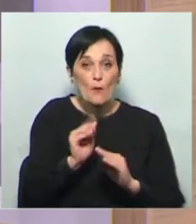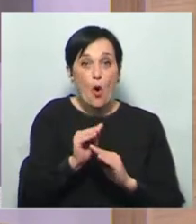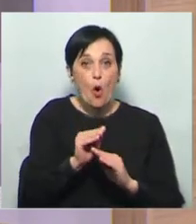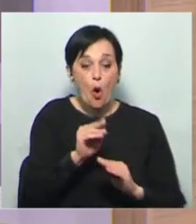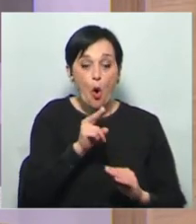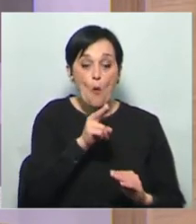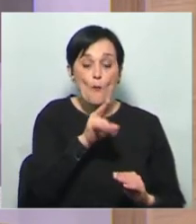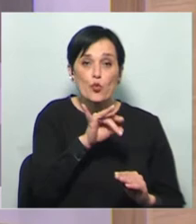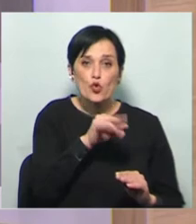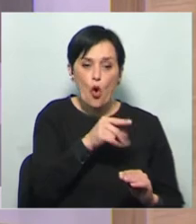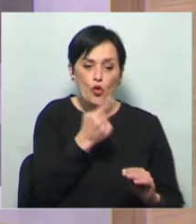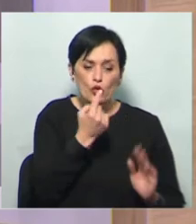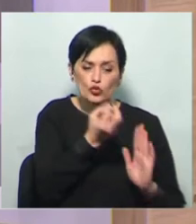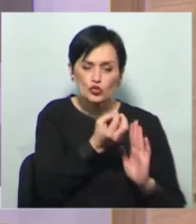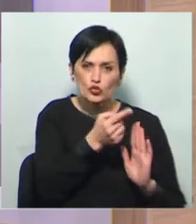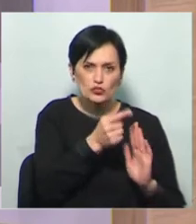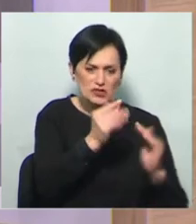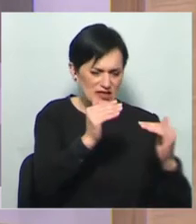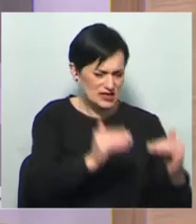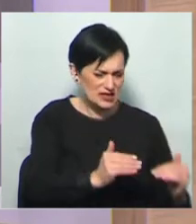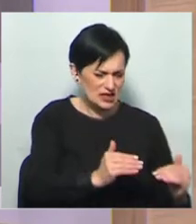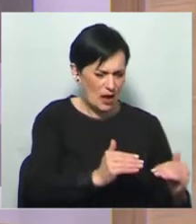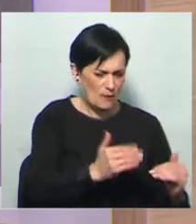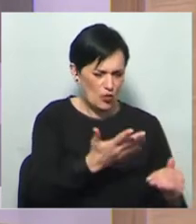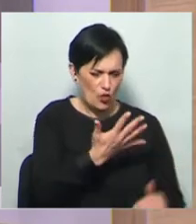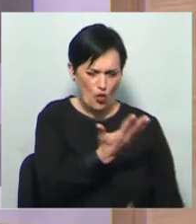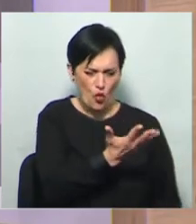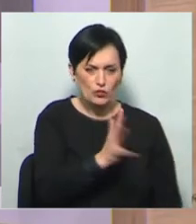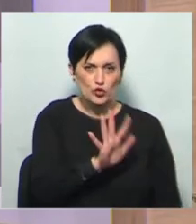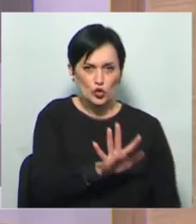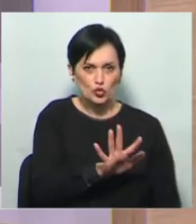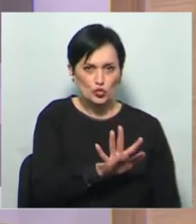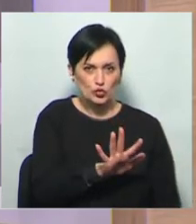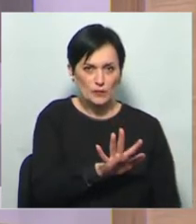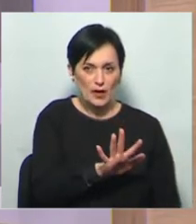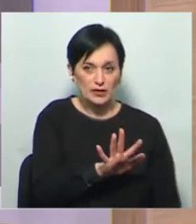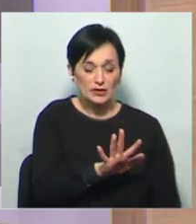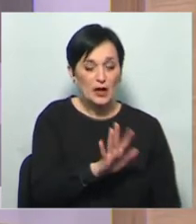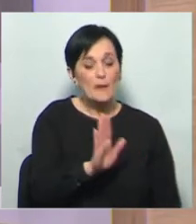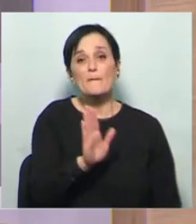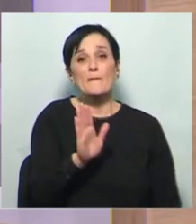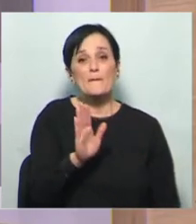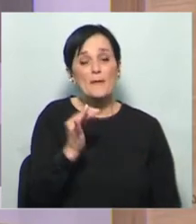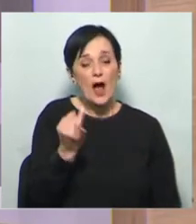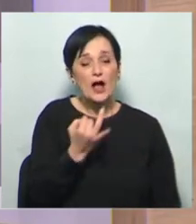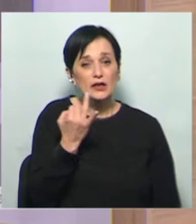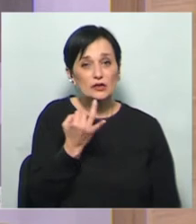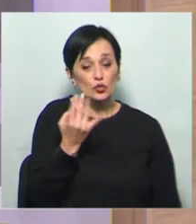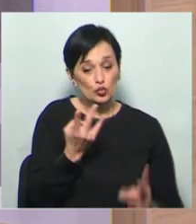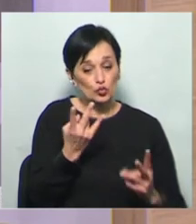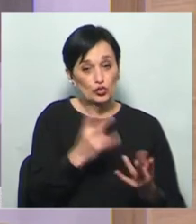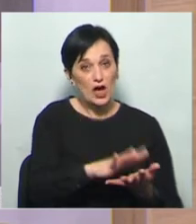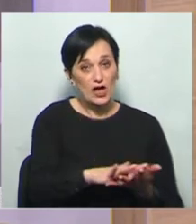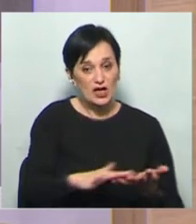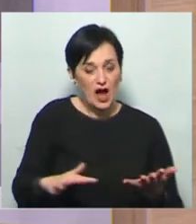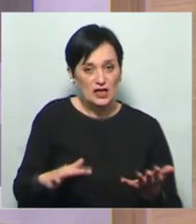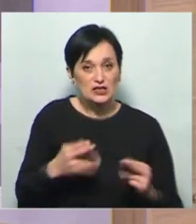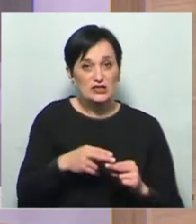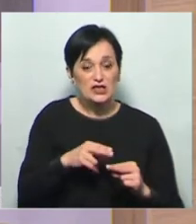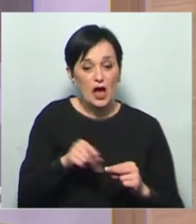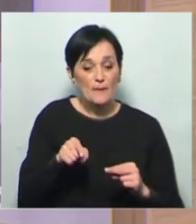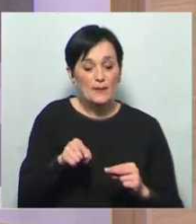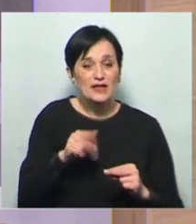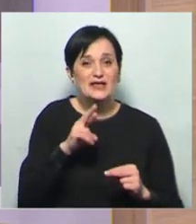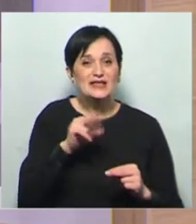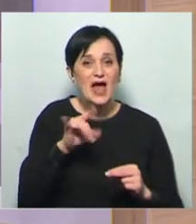პროდრომბინის ინდექსი იყო ძალიან დაბალი, სადღაც 55. და აი მაინტერესებს, უნდა გაგძნდეს ამ